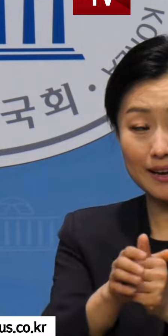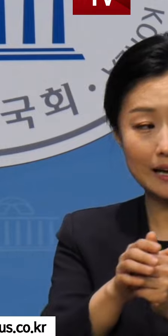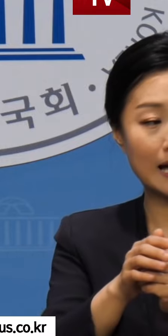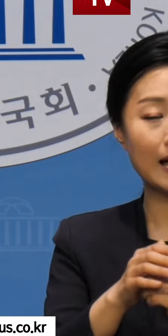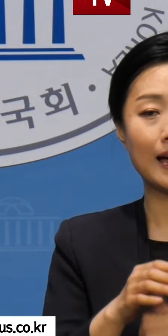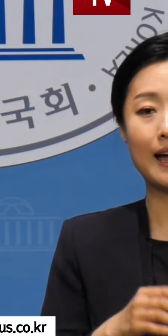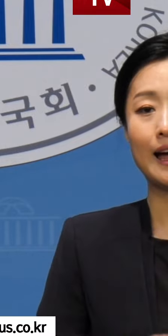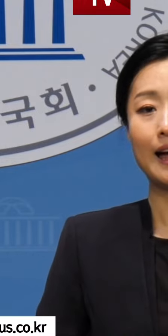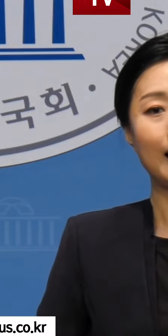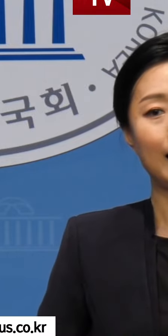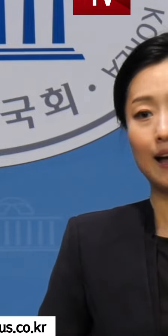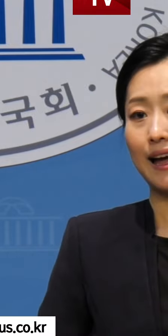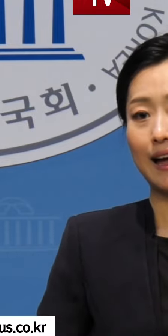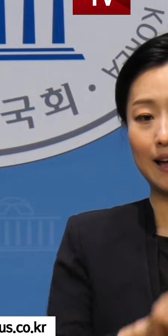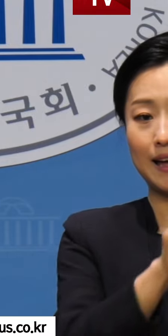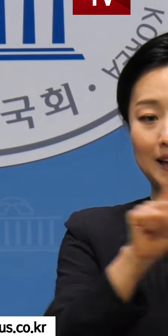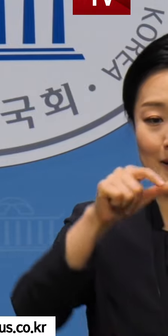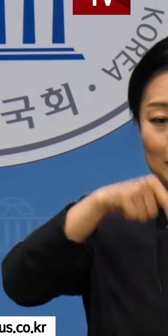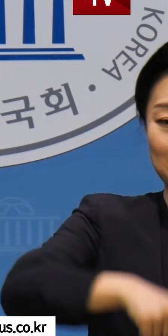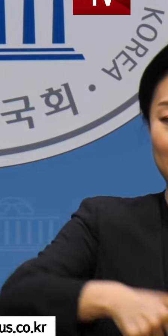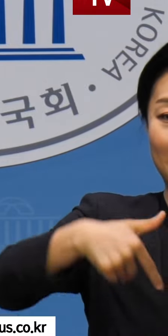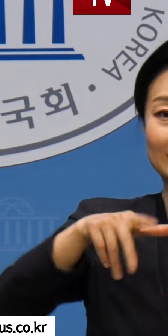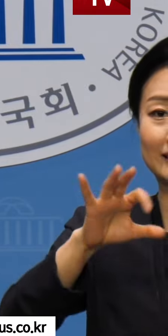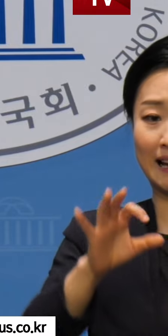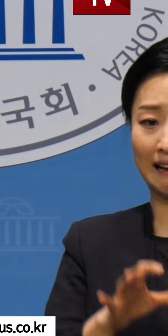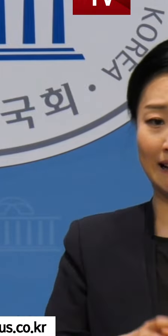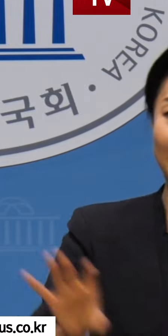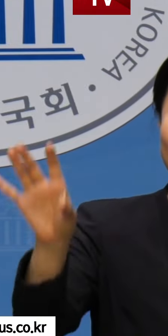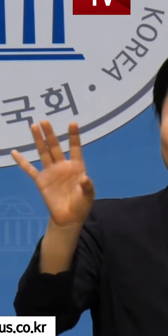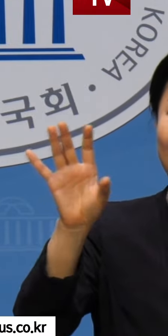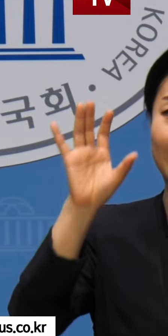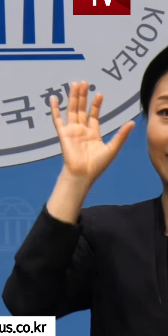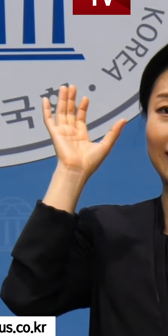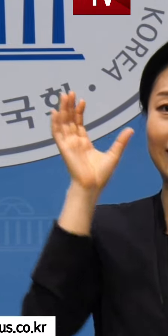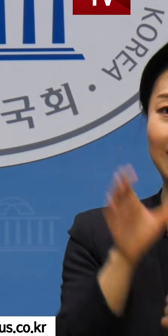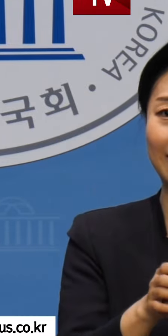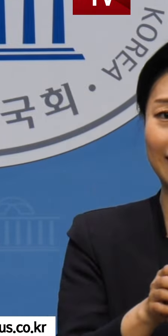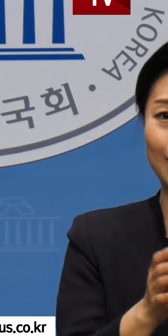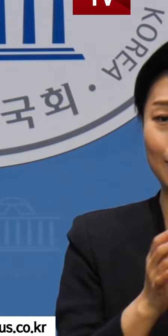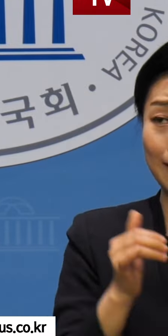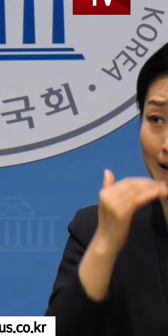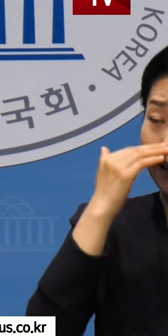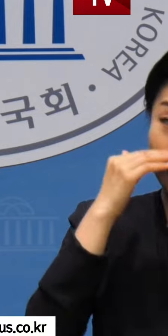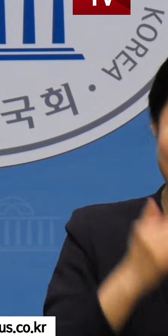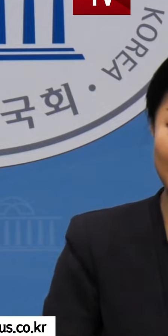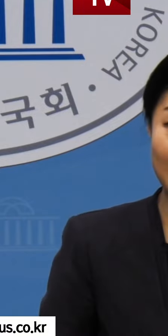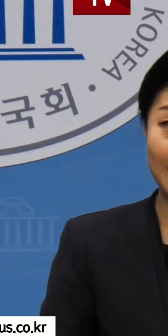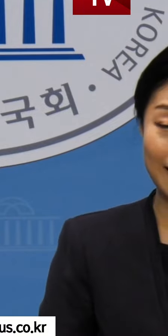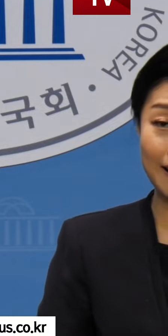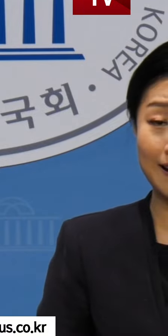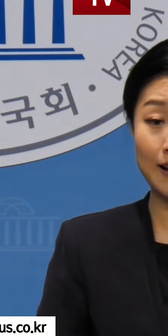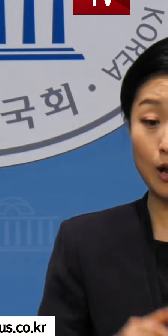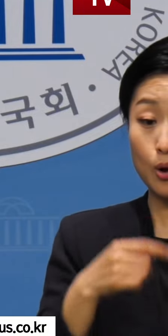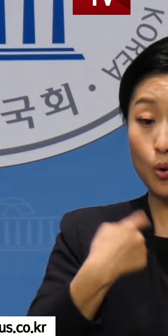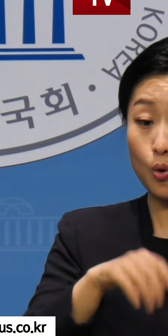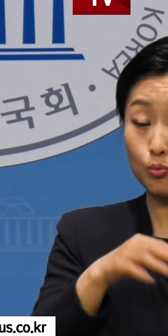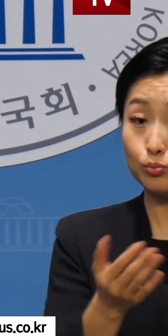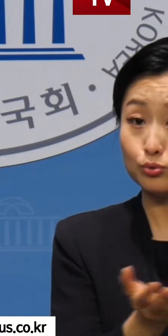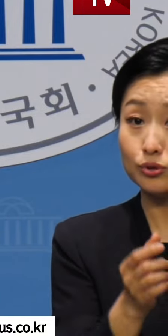지명하다니 막장 인사로 국민의 길을 질리게 하려는 속셈입니까? 심지어 교육부